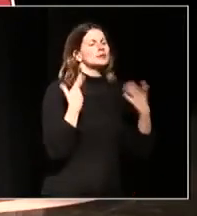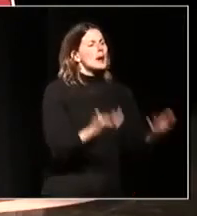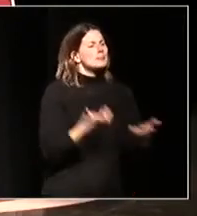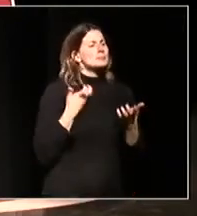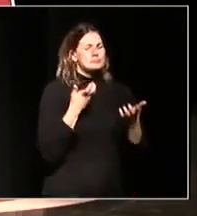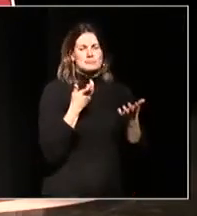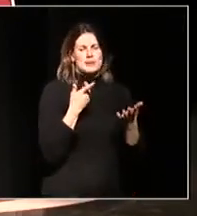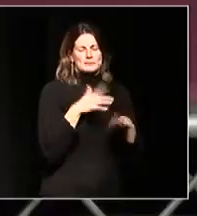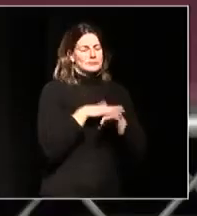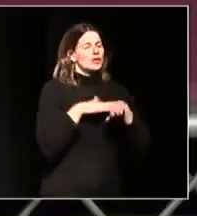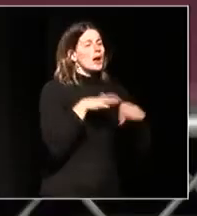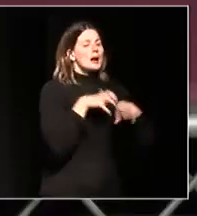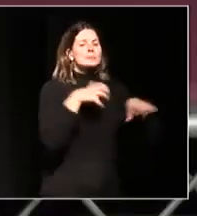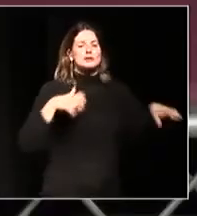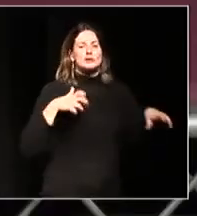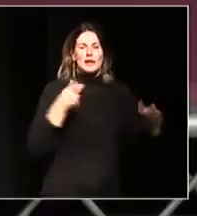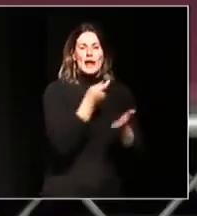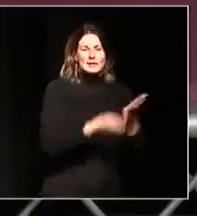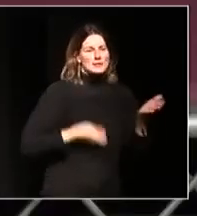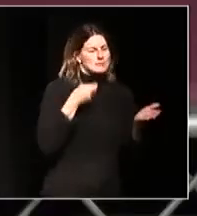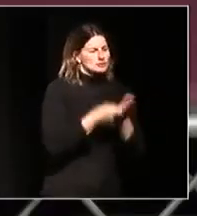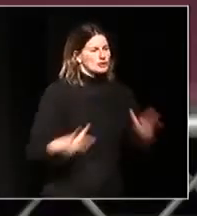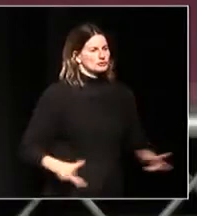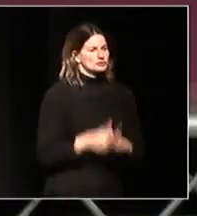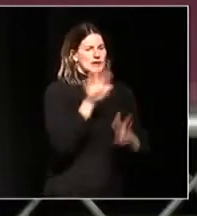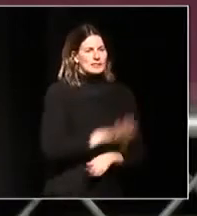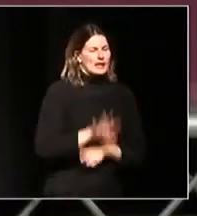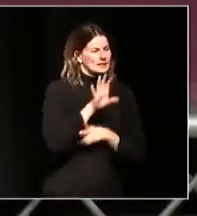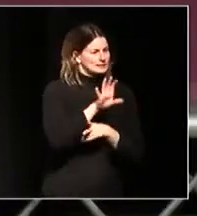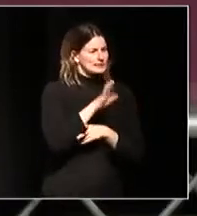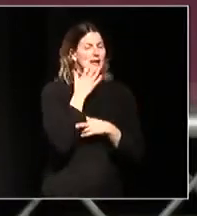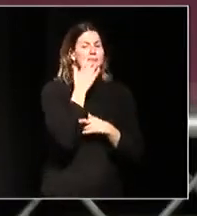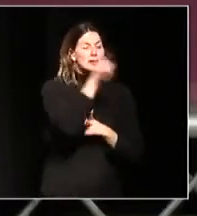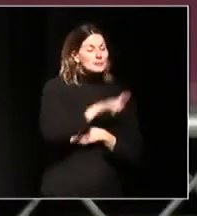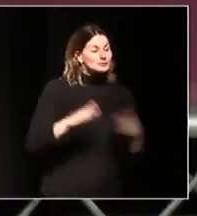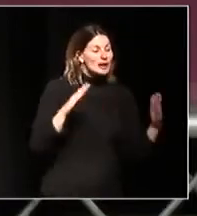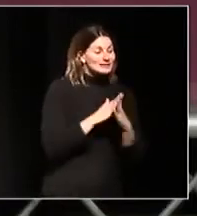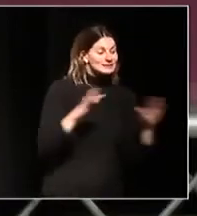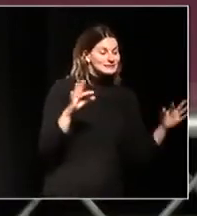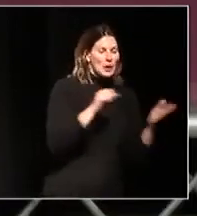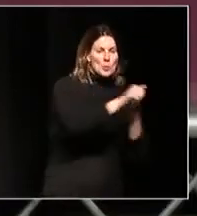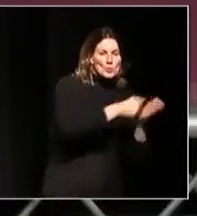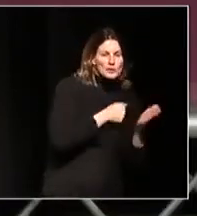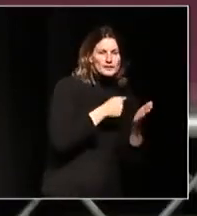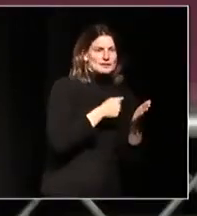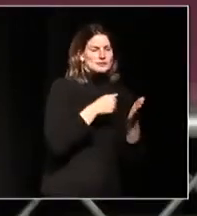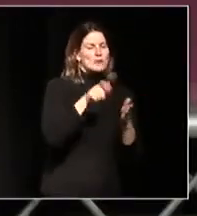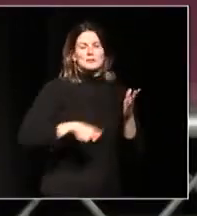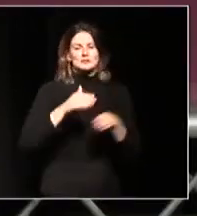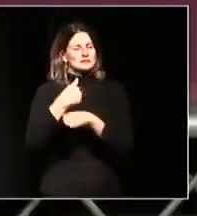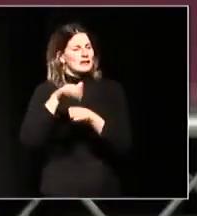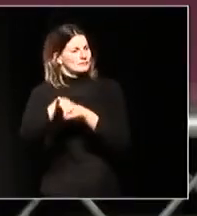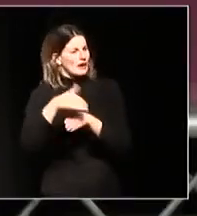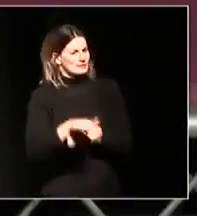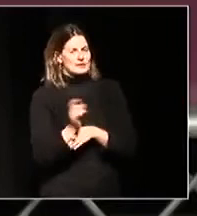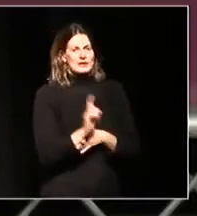inversió social de l'Estat. Allà on la prioritat és que no hi hagi gent sense casa ni cases sense gent. Allà on hi ha un